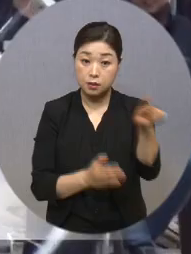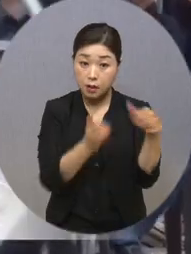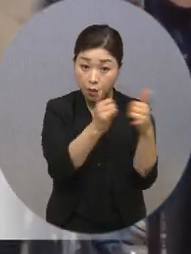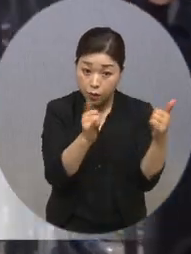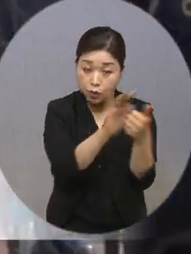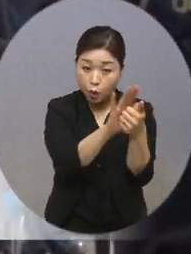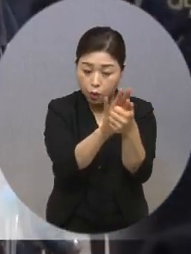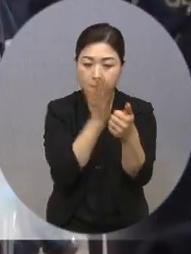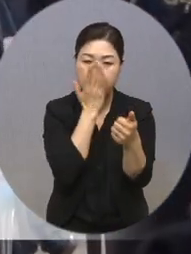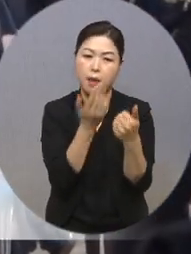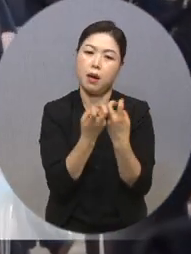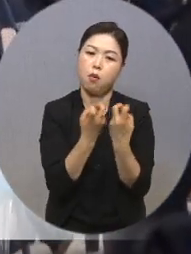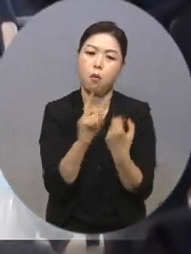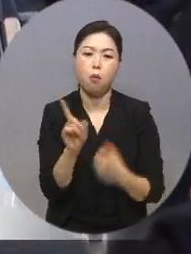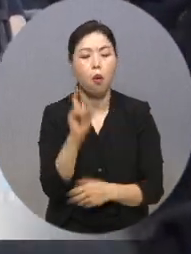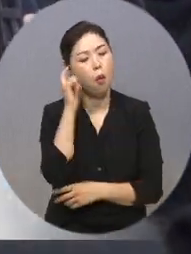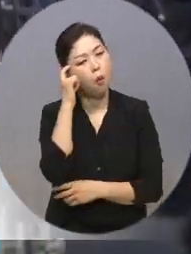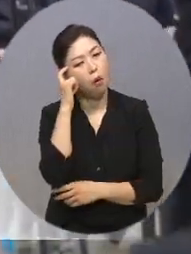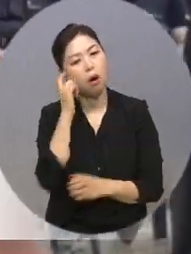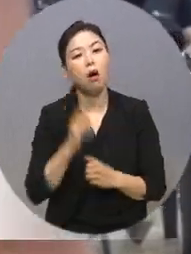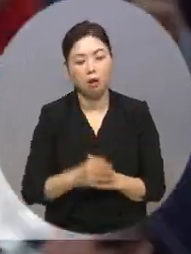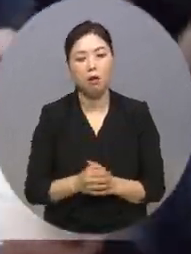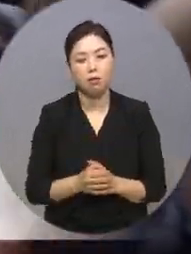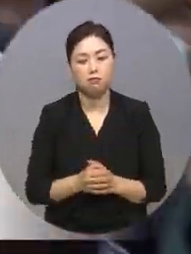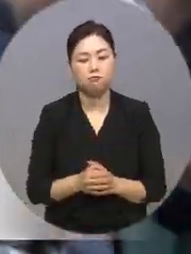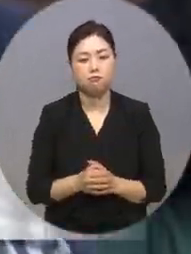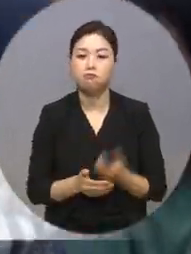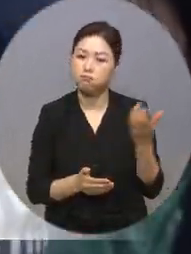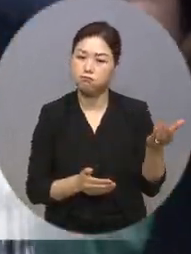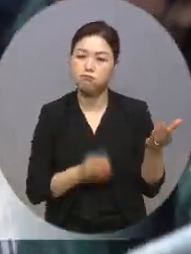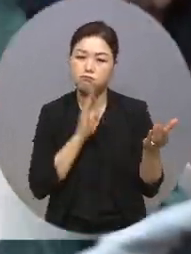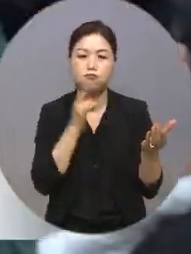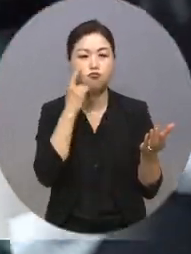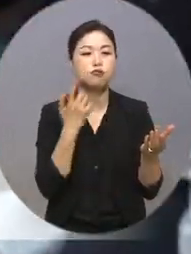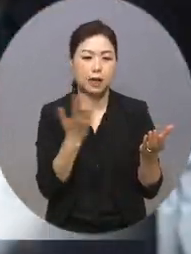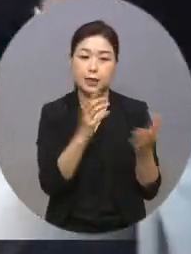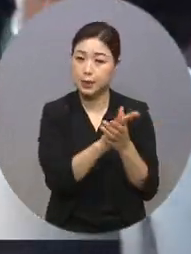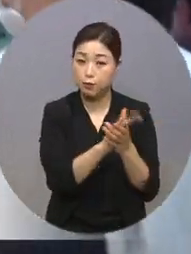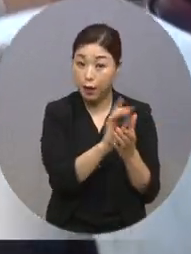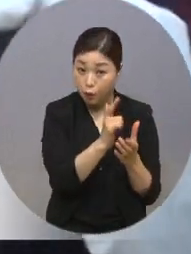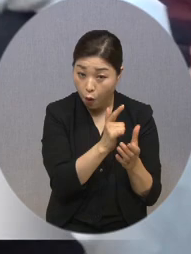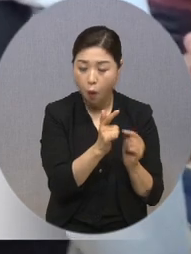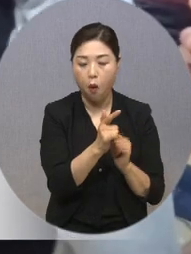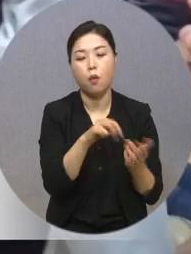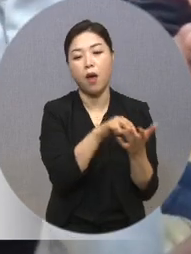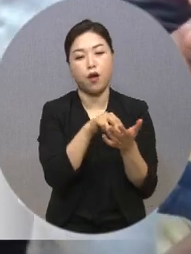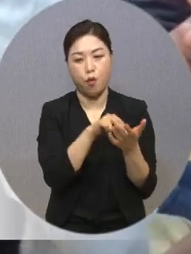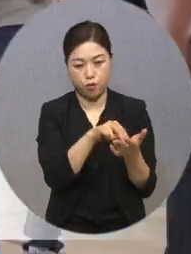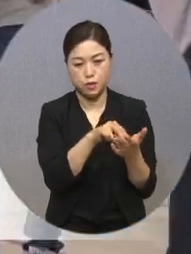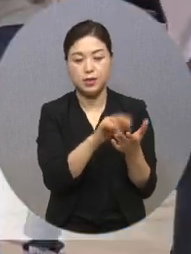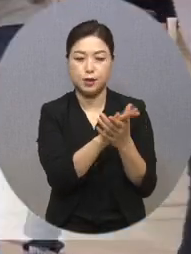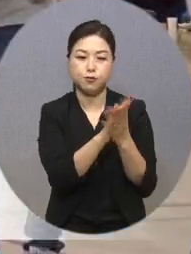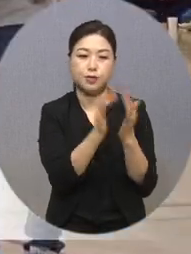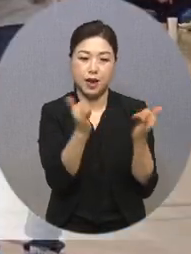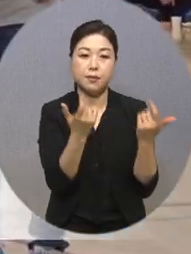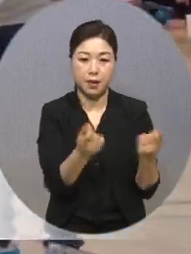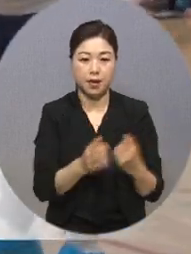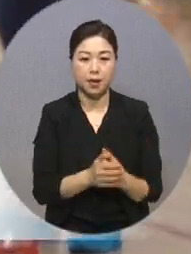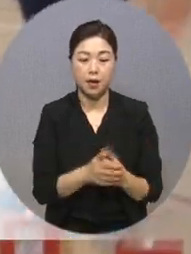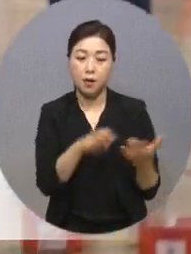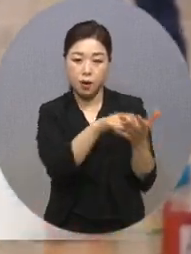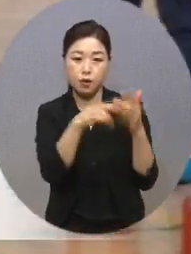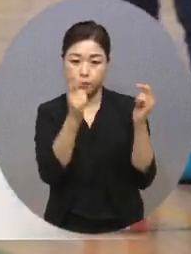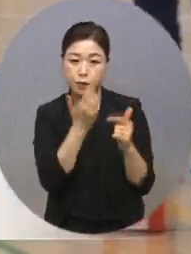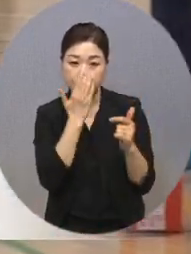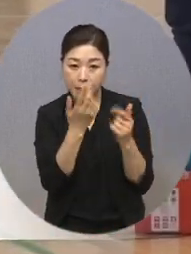구절이 빛의 2 두어 수 있는 방법이 뭘까 하다가 그래 이 친구는 부상을 지우지 아니고 외로운 친구다 우리가요 외로움을